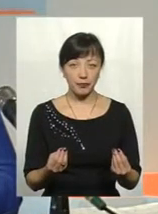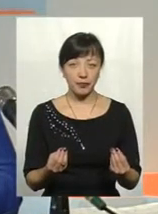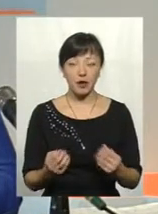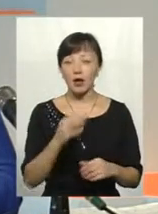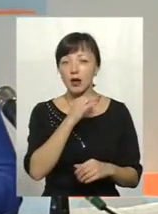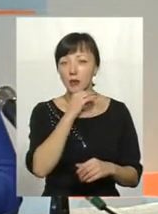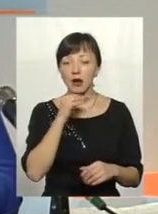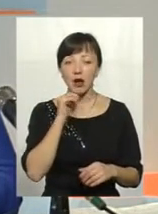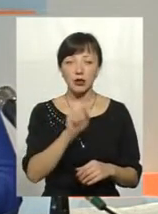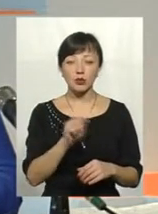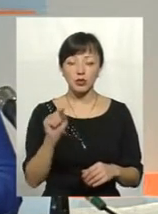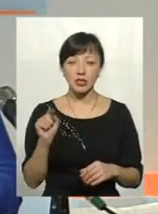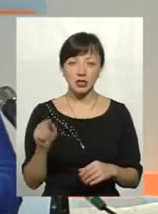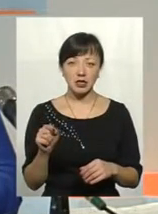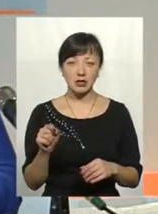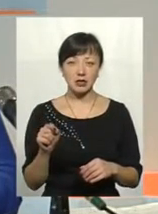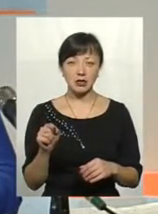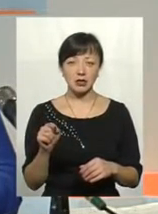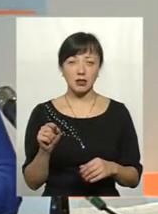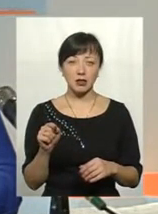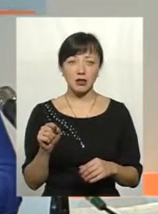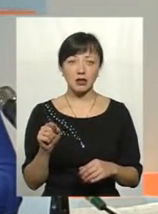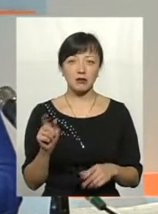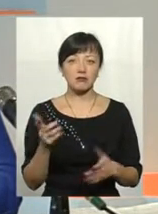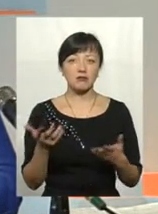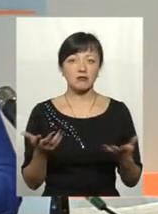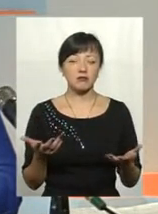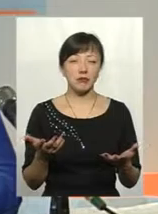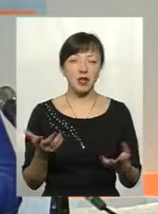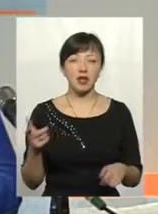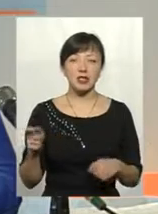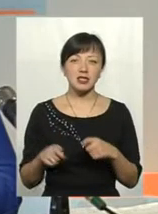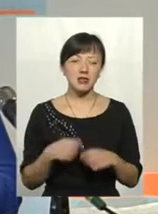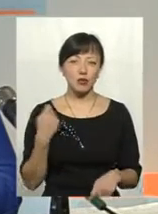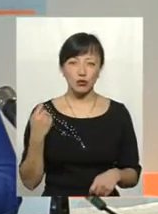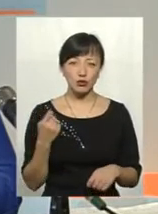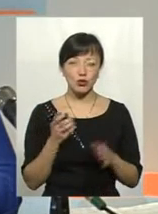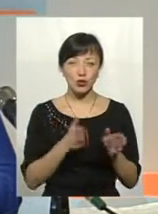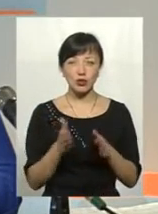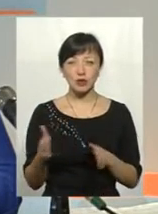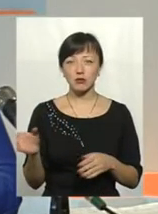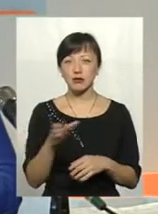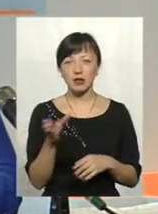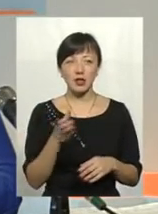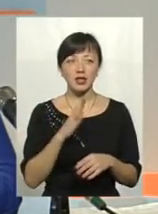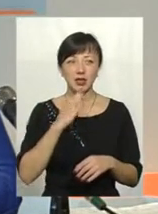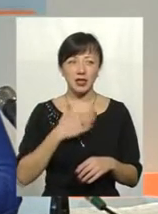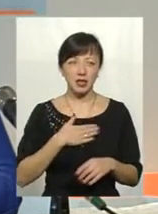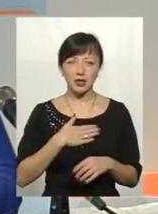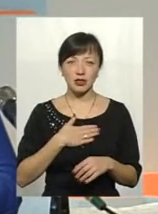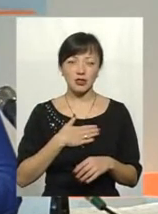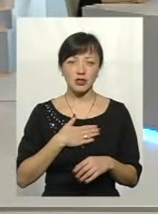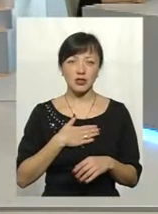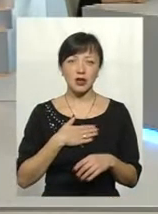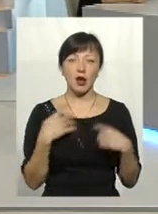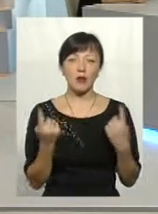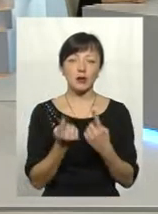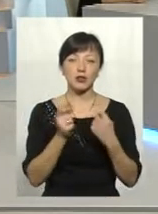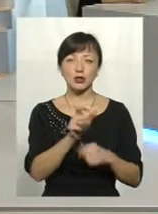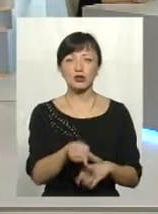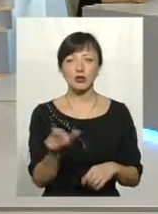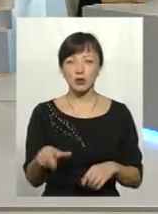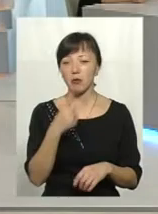Багато з них, так як ми кажемо, зриваються, порушують режим, зловживають спиртним. Ну, це наші пересічні